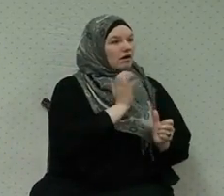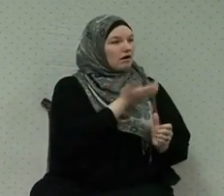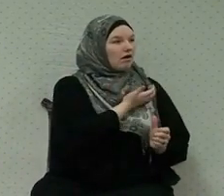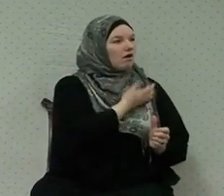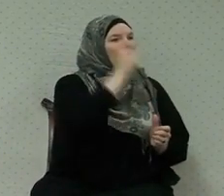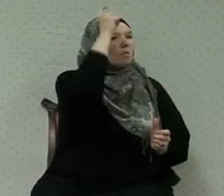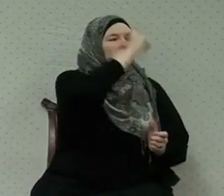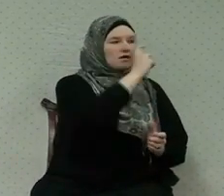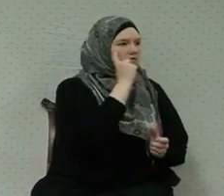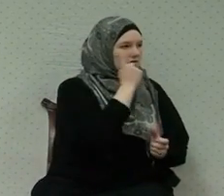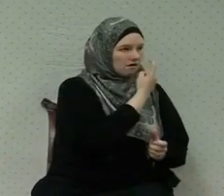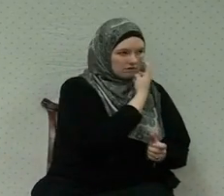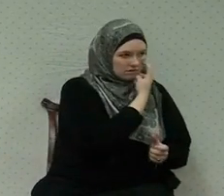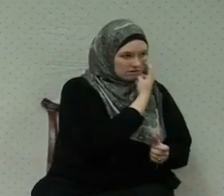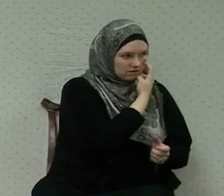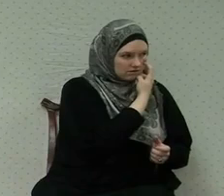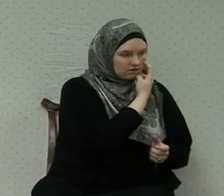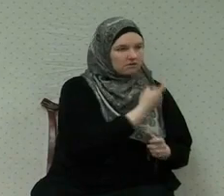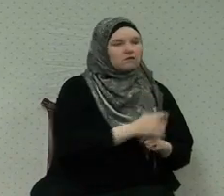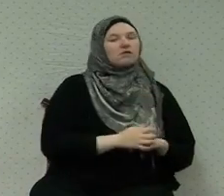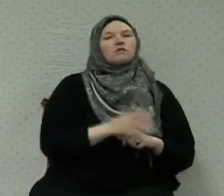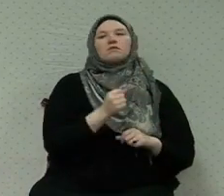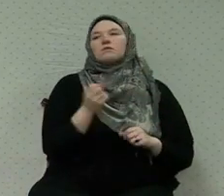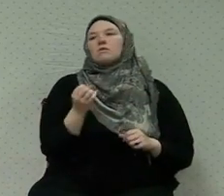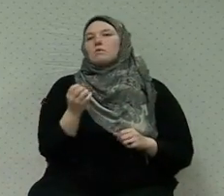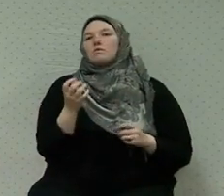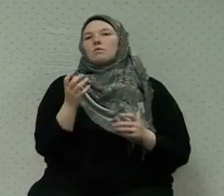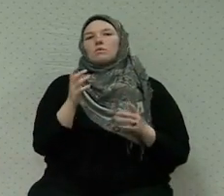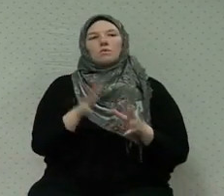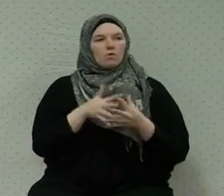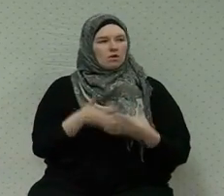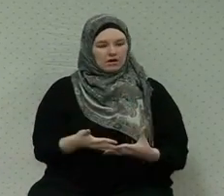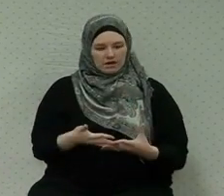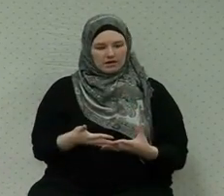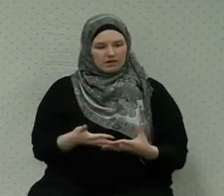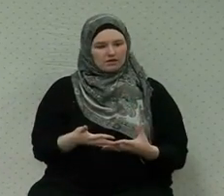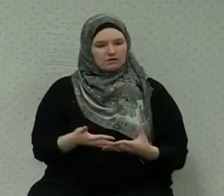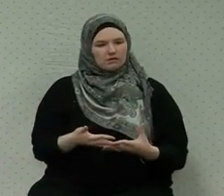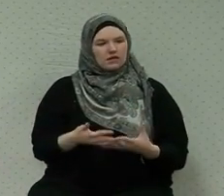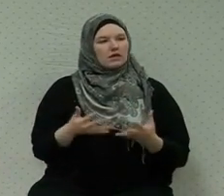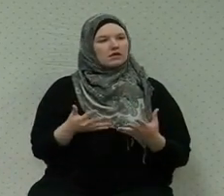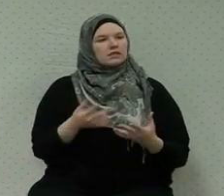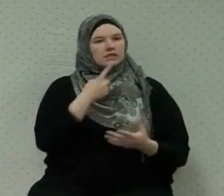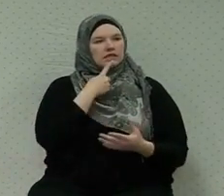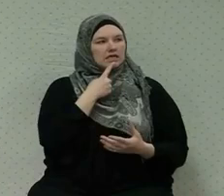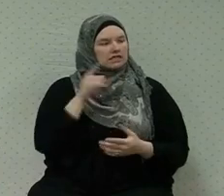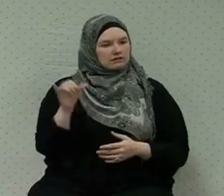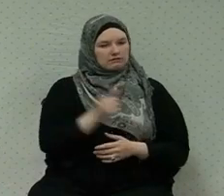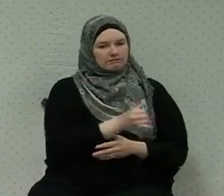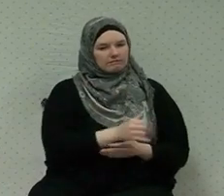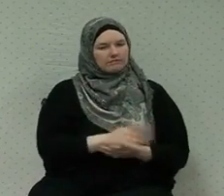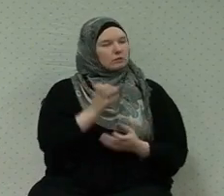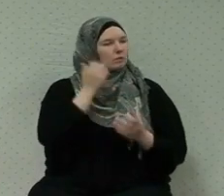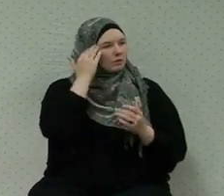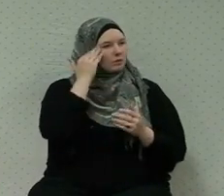Quran, to make us distinguish between the two, the Quran says, فَإِنَّهَا